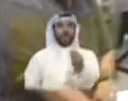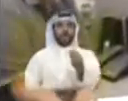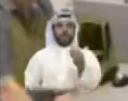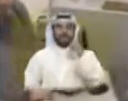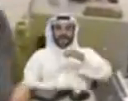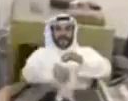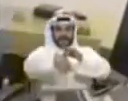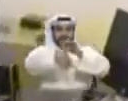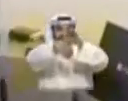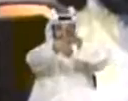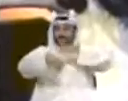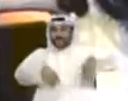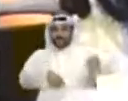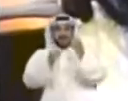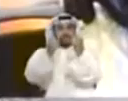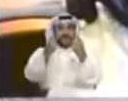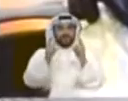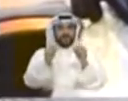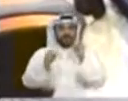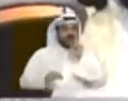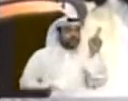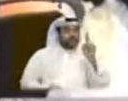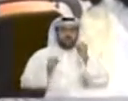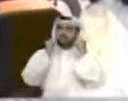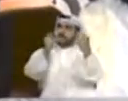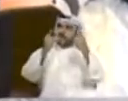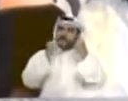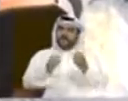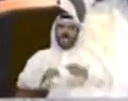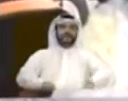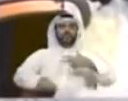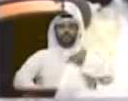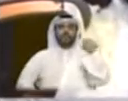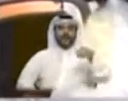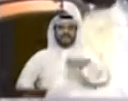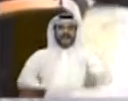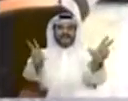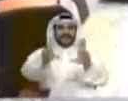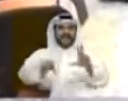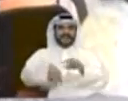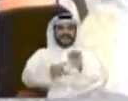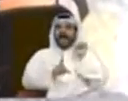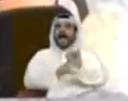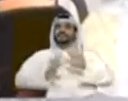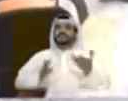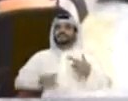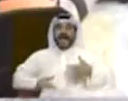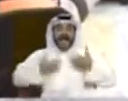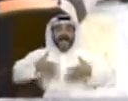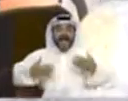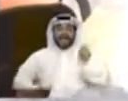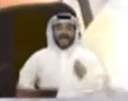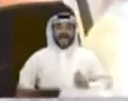يشعر الإنسان بقيمة العطاء من خلال إنجازاته على الصعيد المهني والعملي، وخاصة في فترة